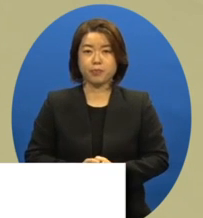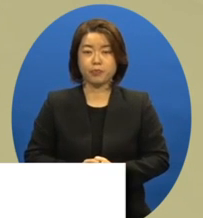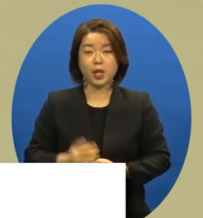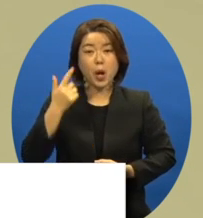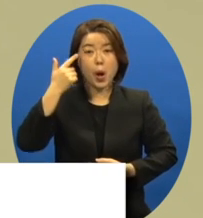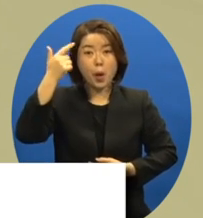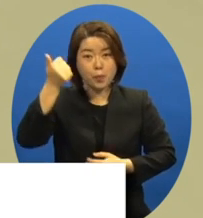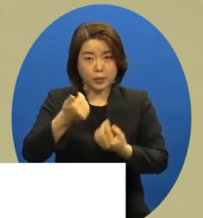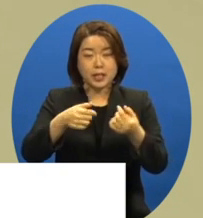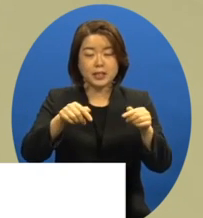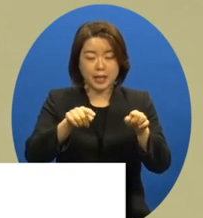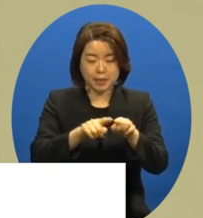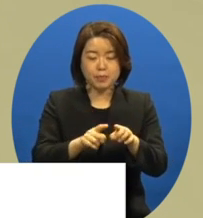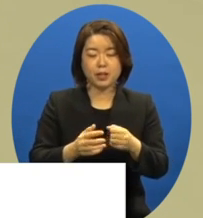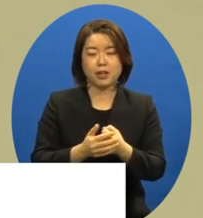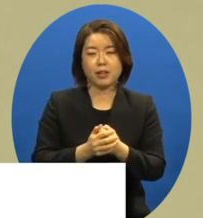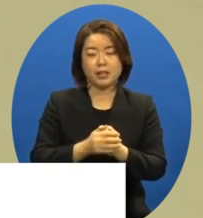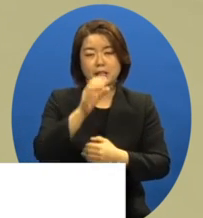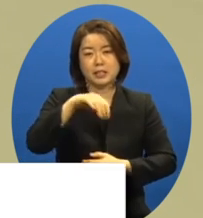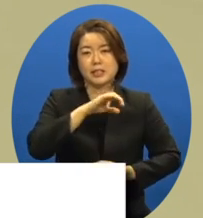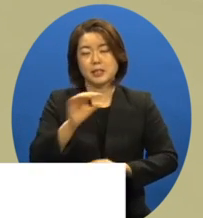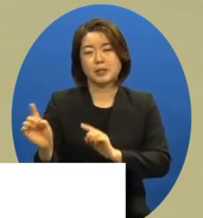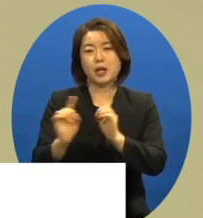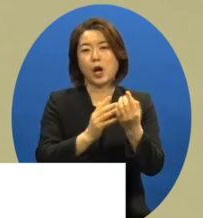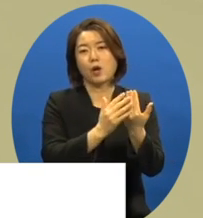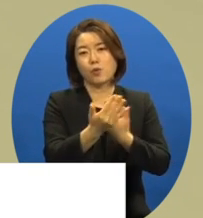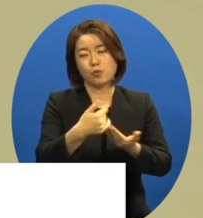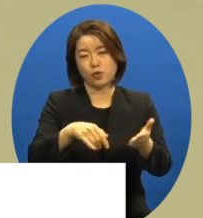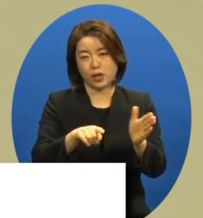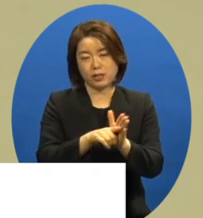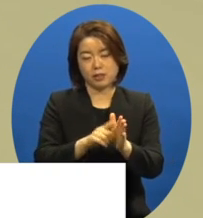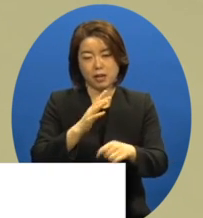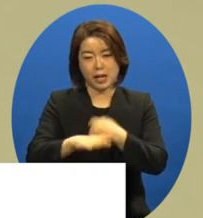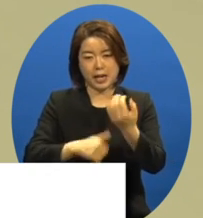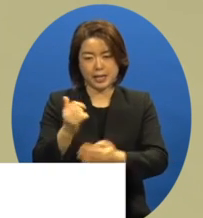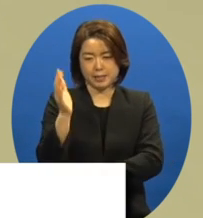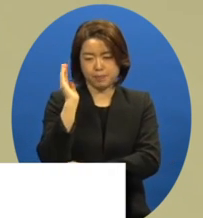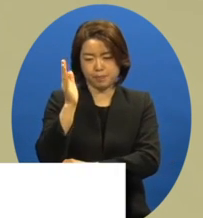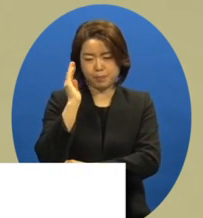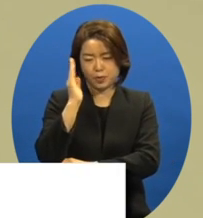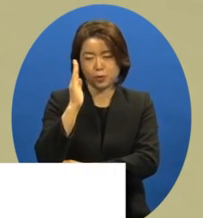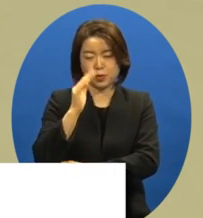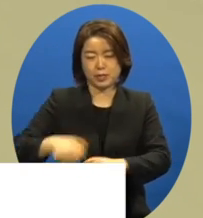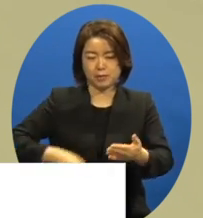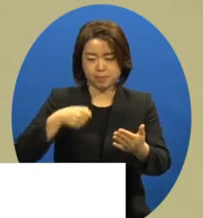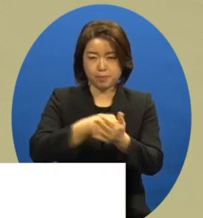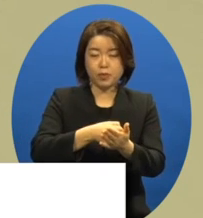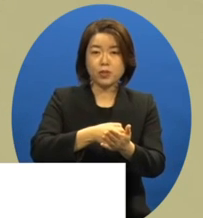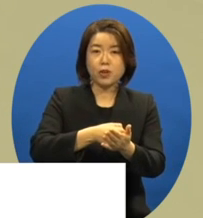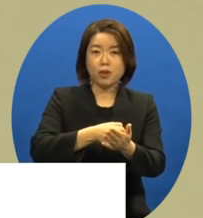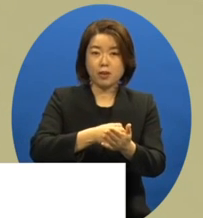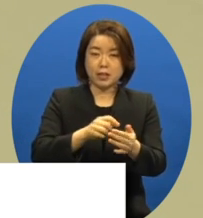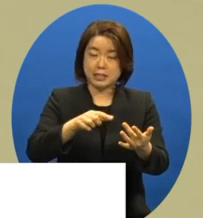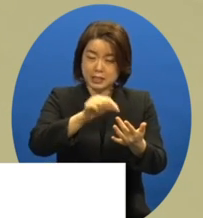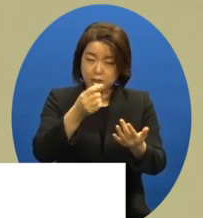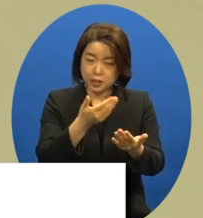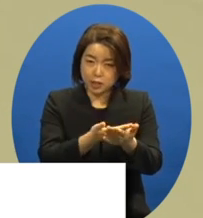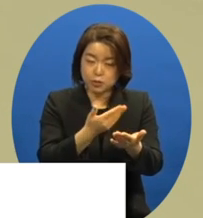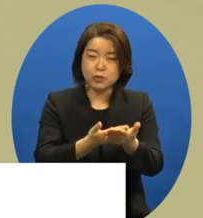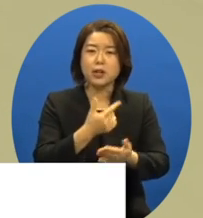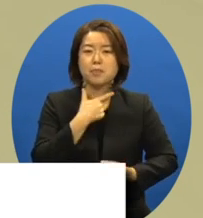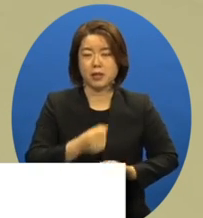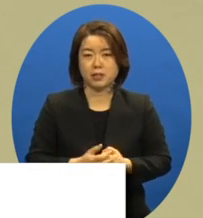목사님들과 함께 십자가 부흥회를 위해서 하나님께서 설교자를 정해주시기를 기도했습니다. 목사님들이 모여서